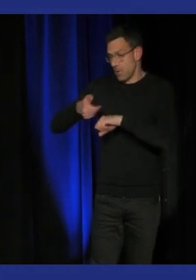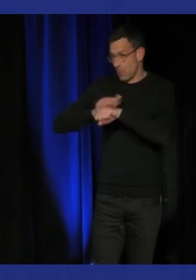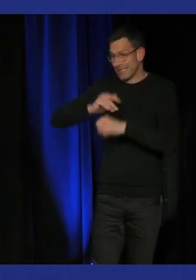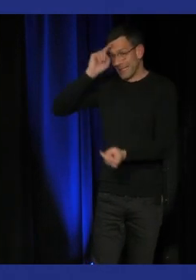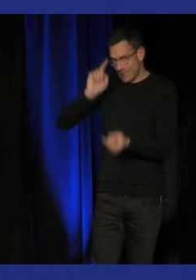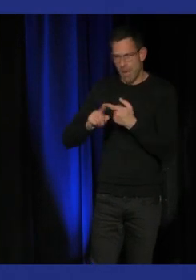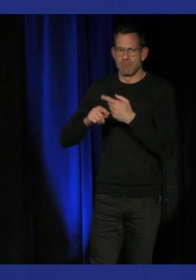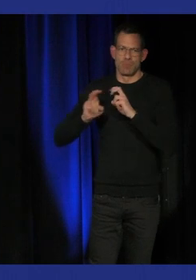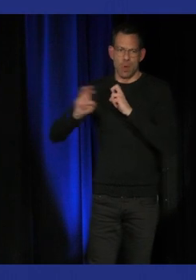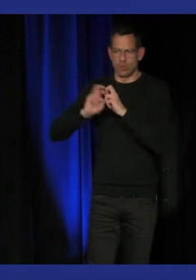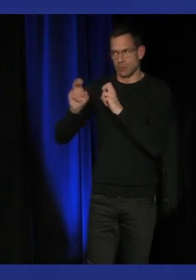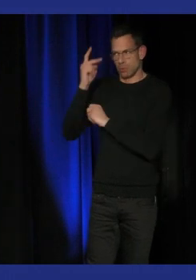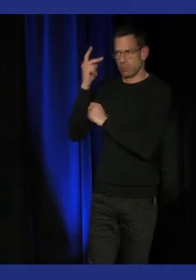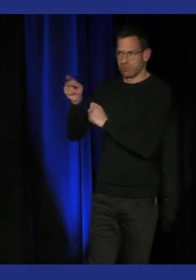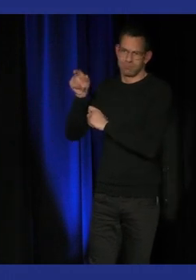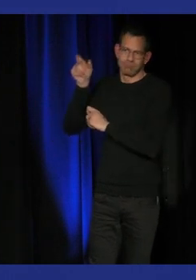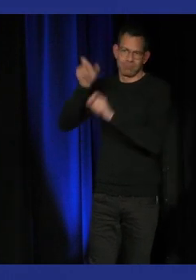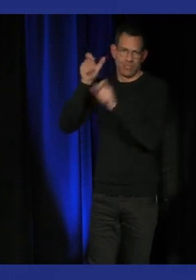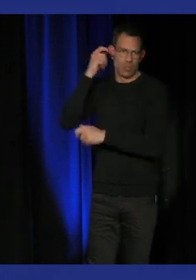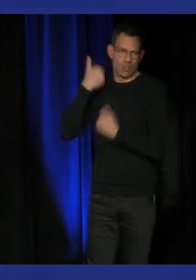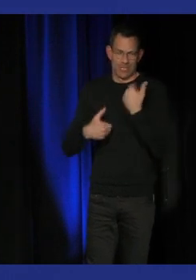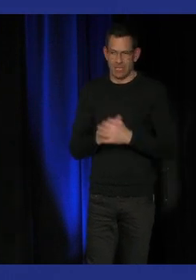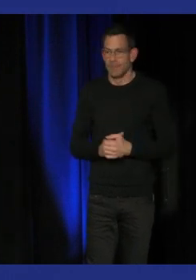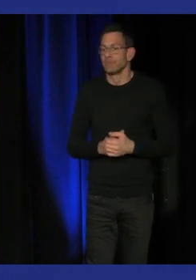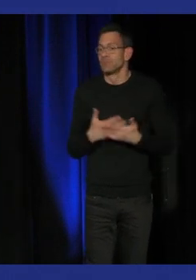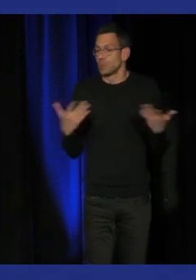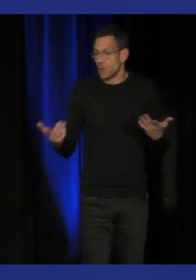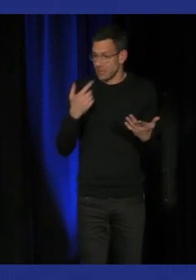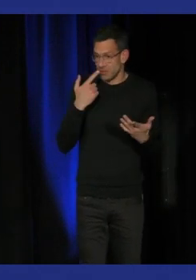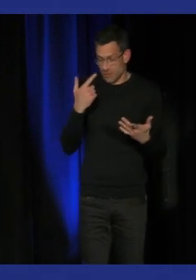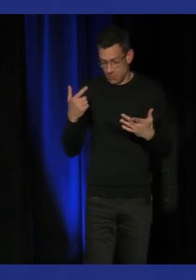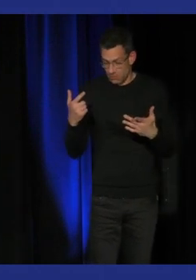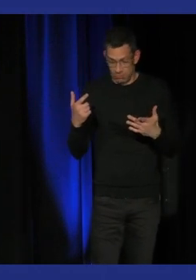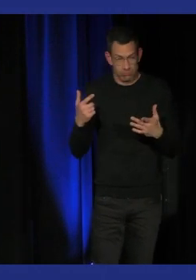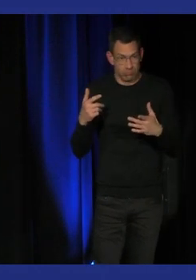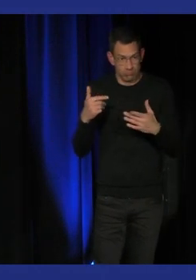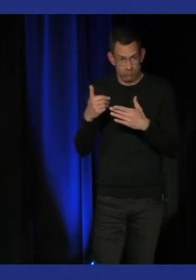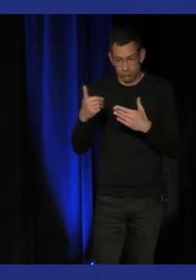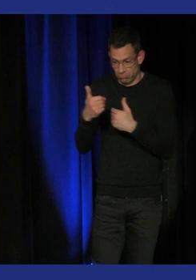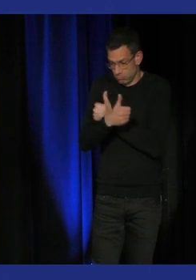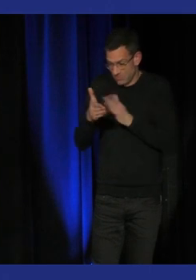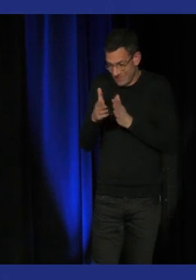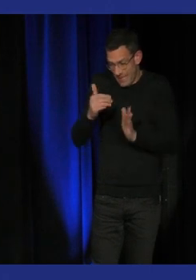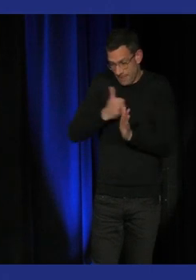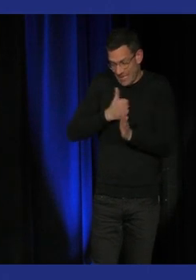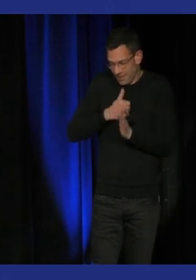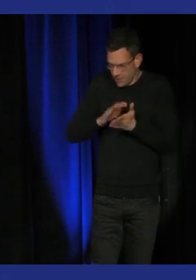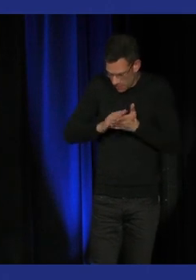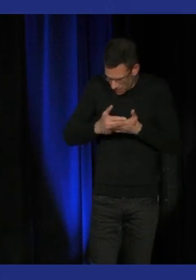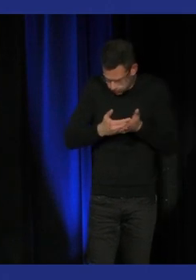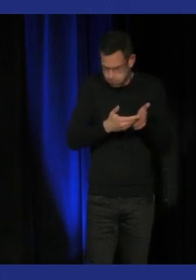handicapées. Donc on est bien du passage de la sphère privée à la sphère publique,